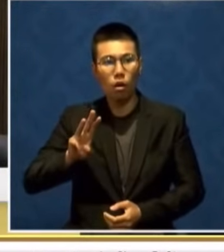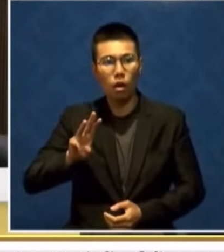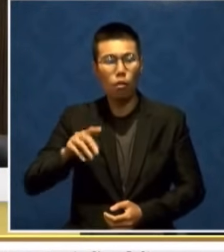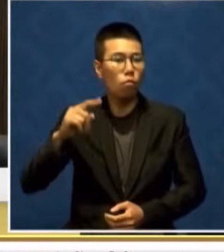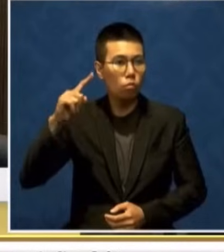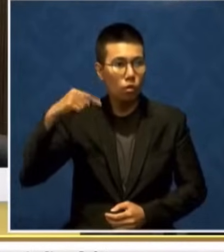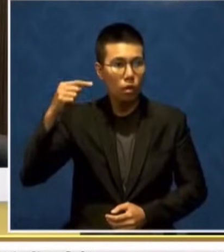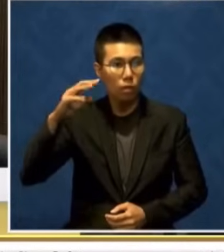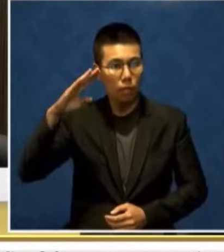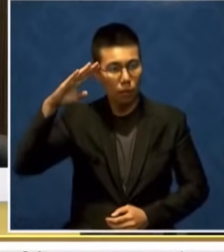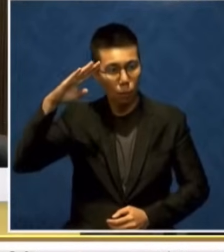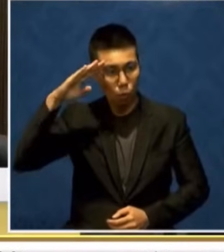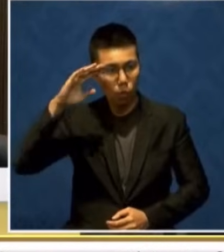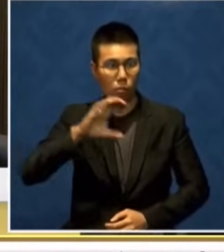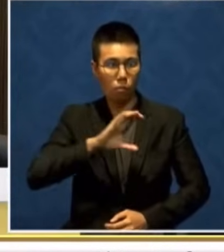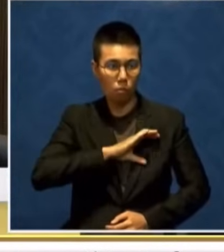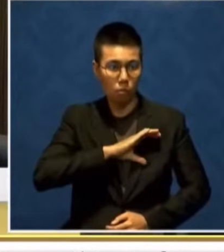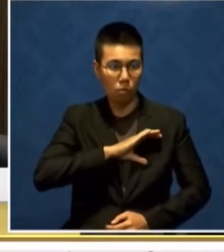หญิง